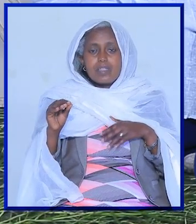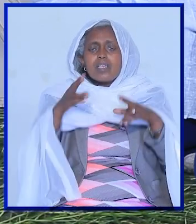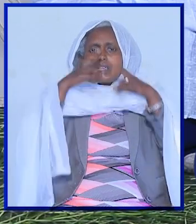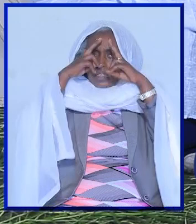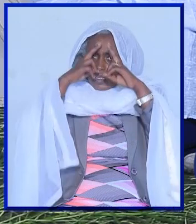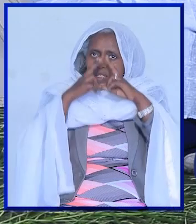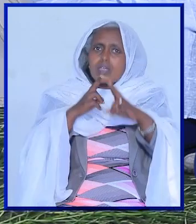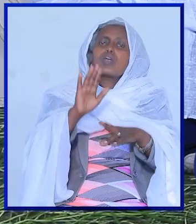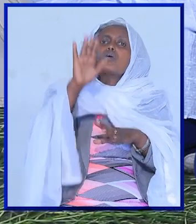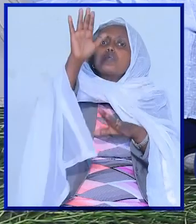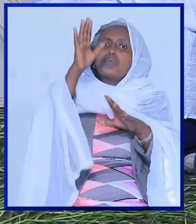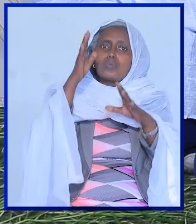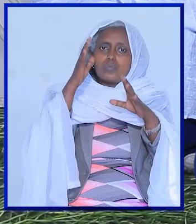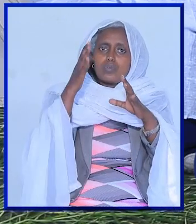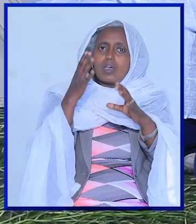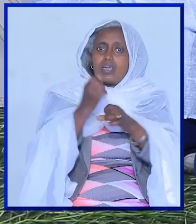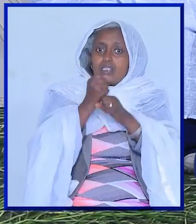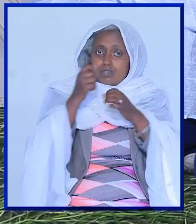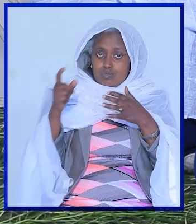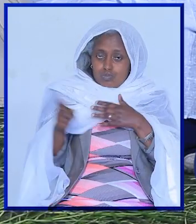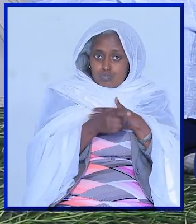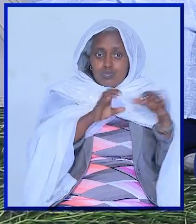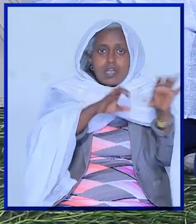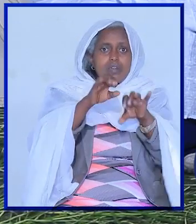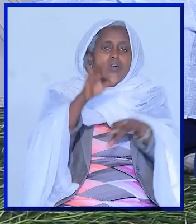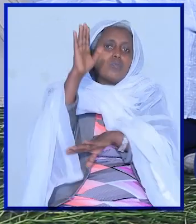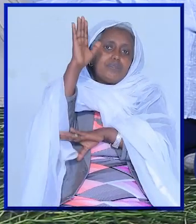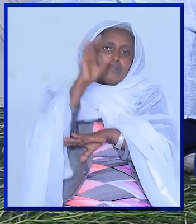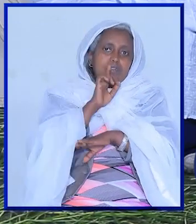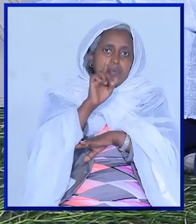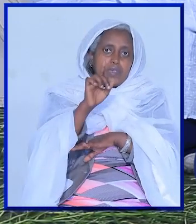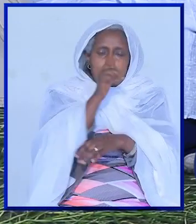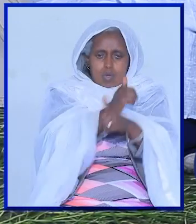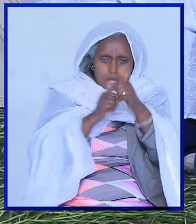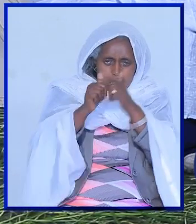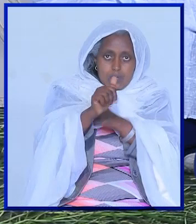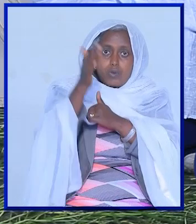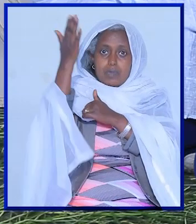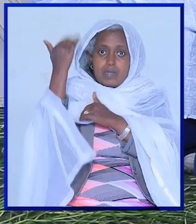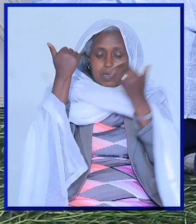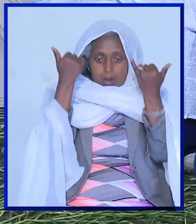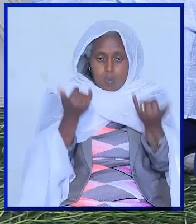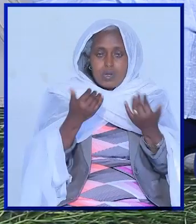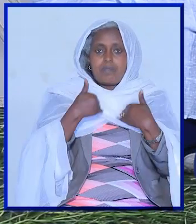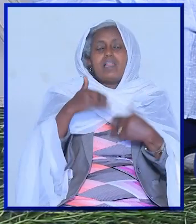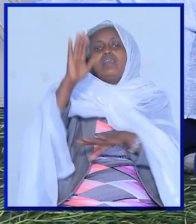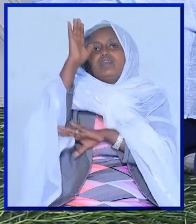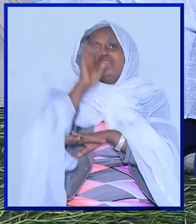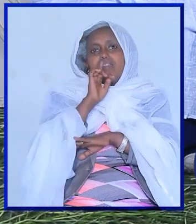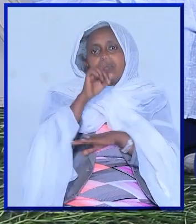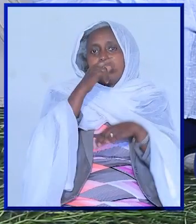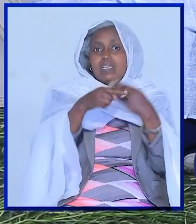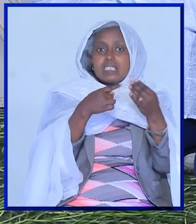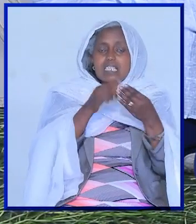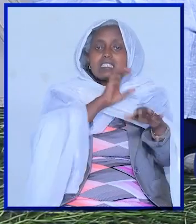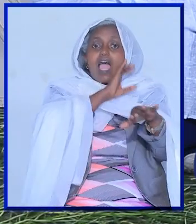የክብሩ ተቀዳጅ እንዲሆኑ ያደረገ እግዚአብሔር ነው። ቀድሞም የነበረ አሁንም ያለ እግዚአብሔር ነው።